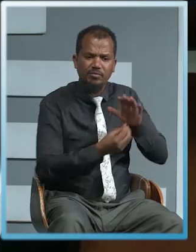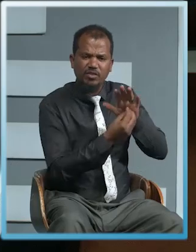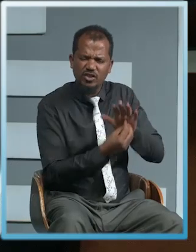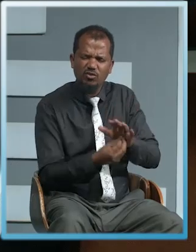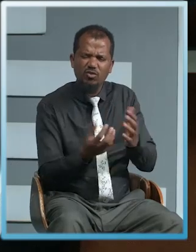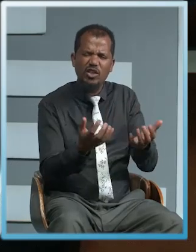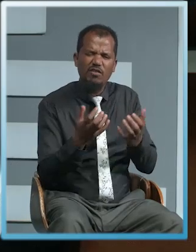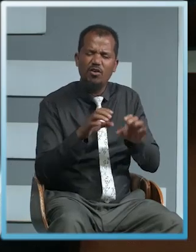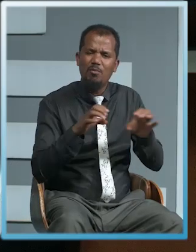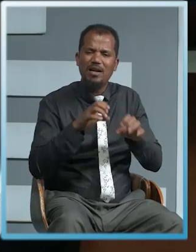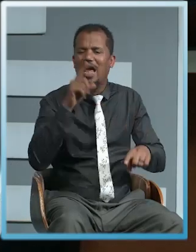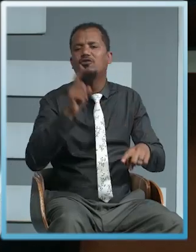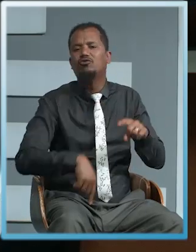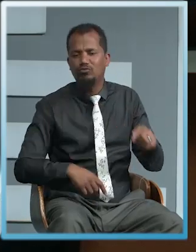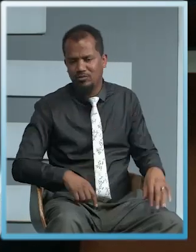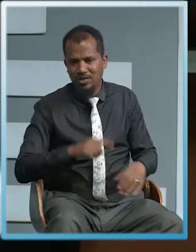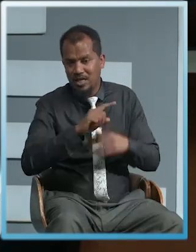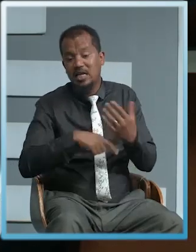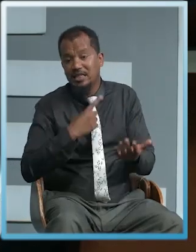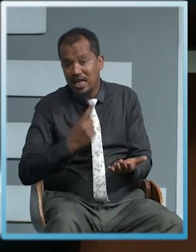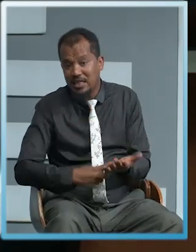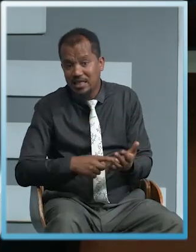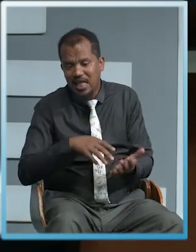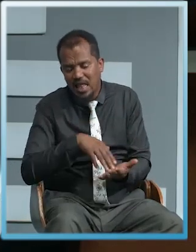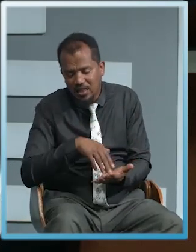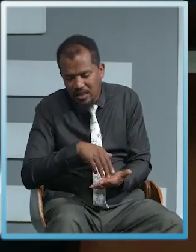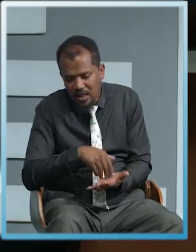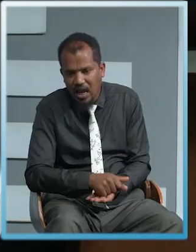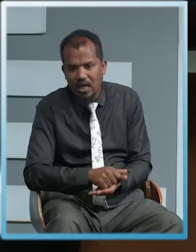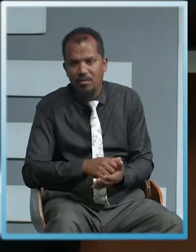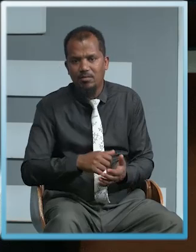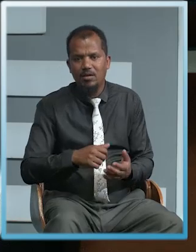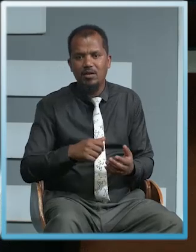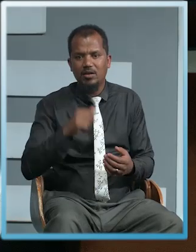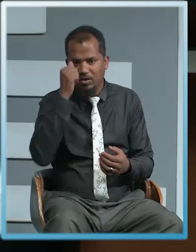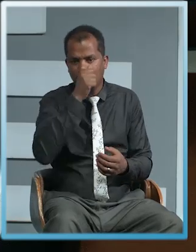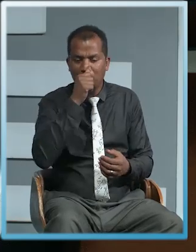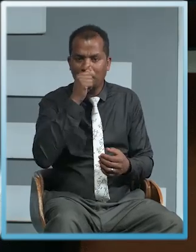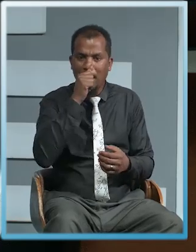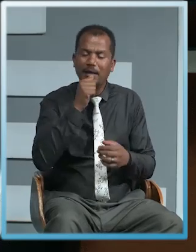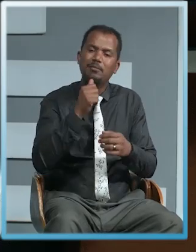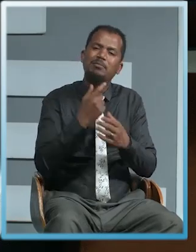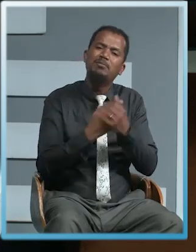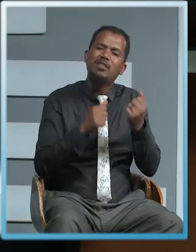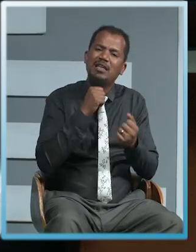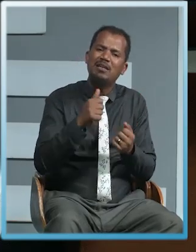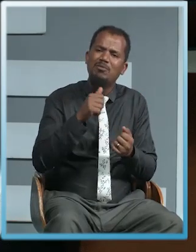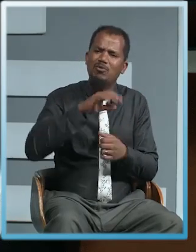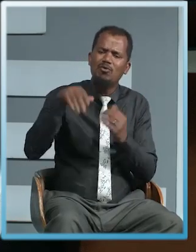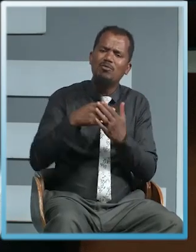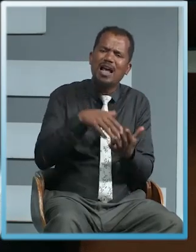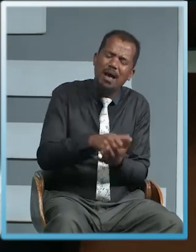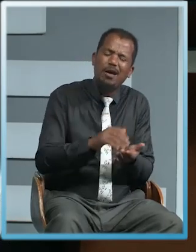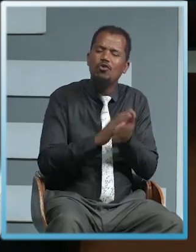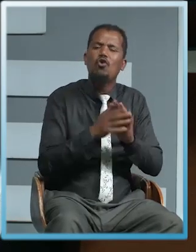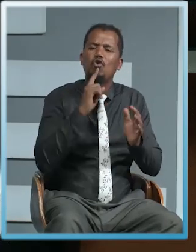ተጽዕኖ እንደፈለጉት ማድረግ አይችሉም። ስለዚህ የተዳከመ በየአካባቢ ያሉት ሀገሮች ኢትዮጵያን ብቻ አይደለም ደካማ ሀገር እንዲሆኑ ነው